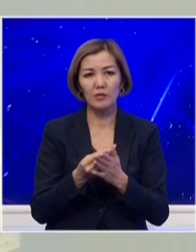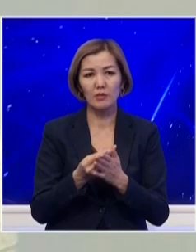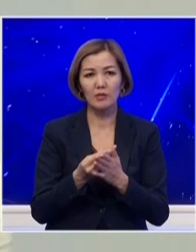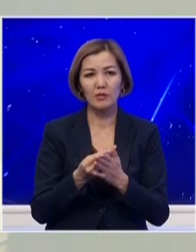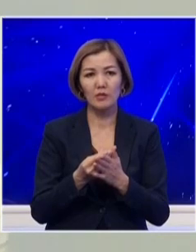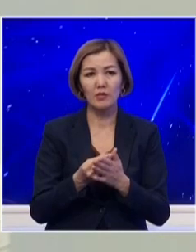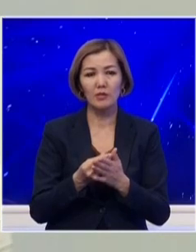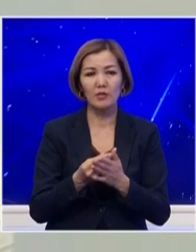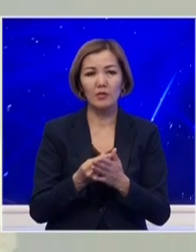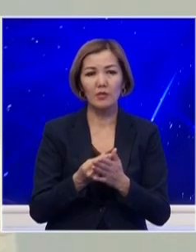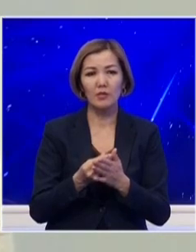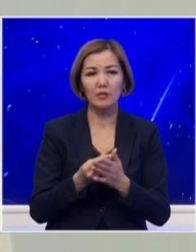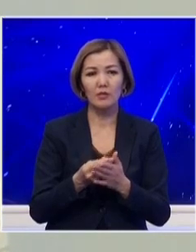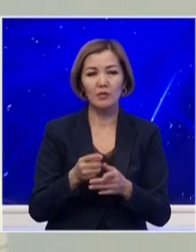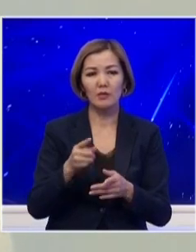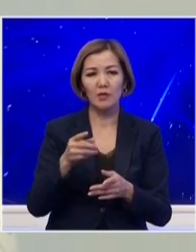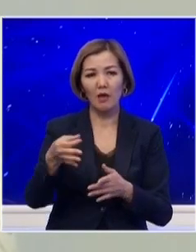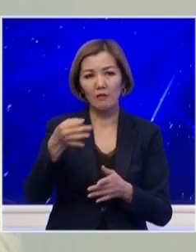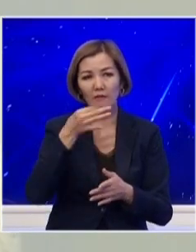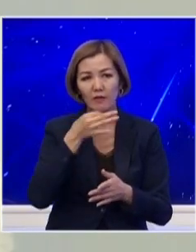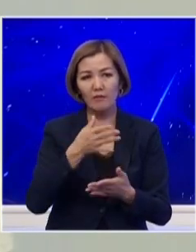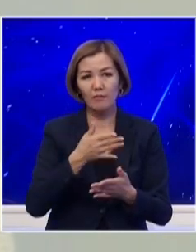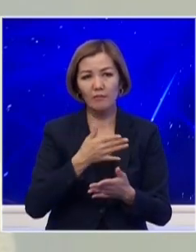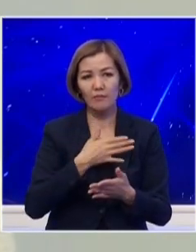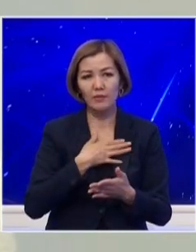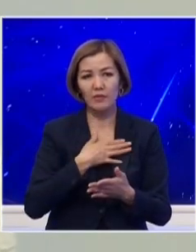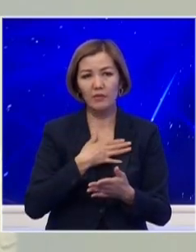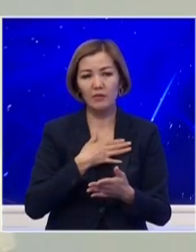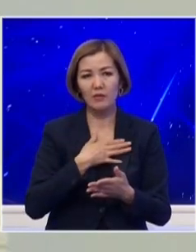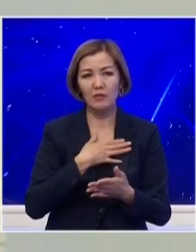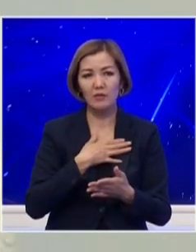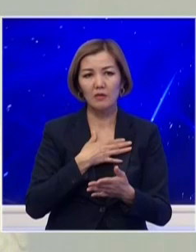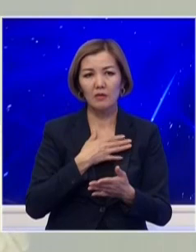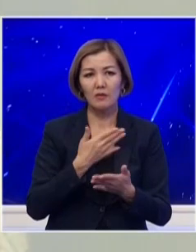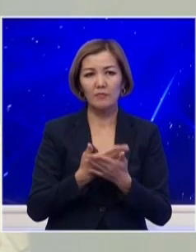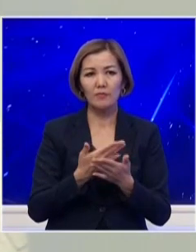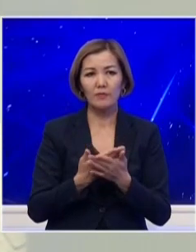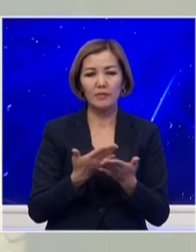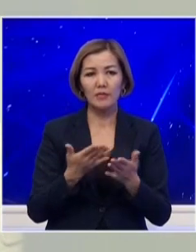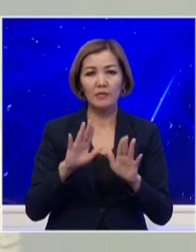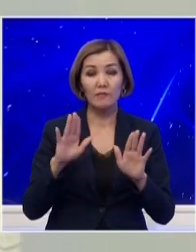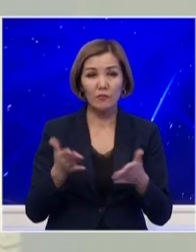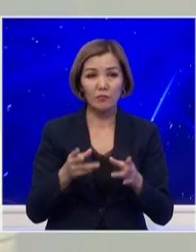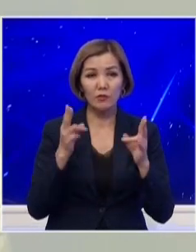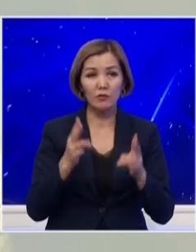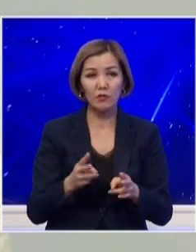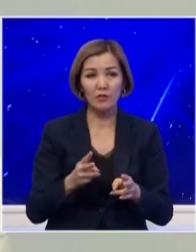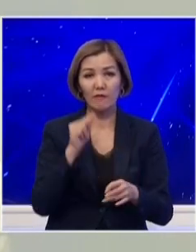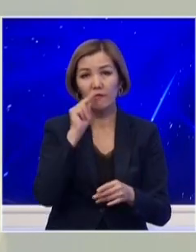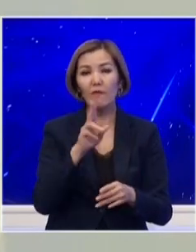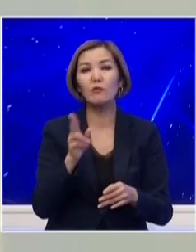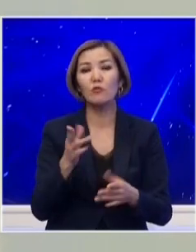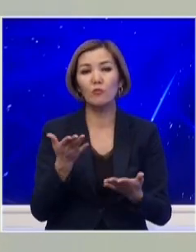комбат, во-первых. Айтады, что у нас не предусмотрено. Если с вами что-то случится, именно тюремные